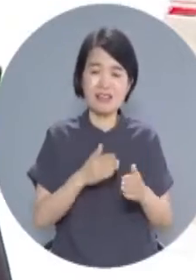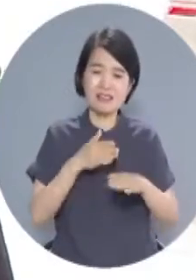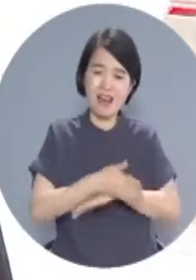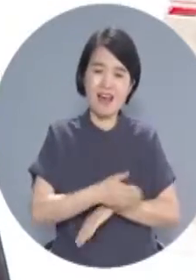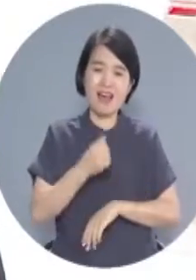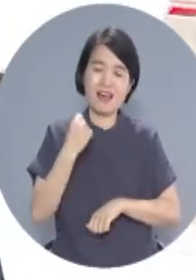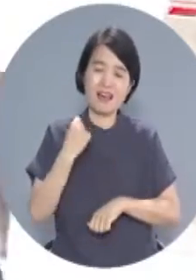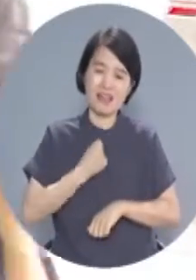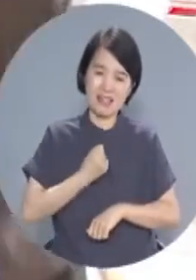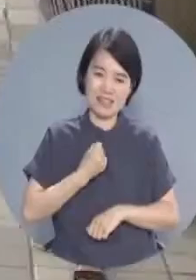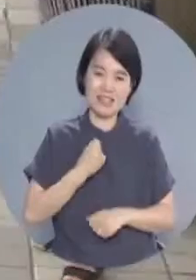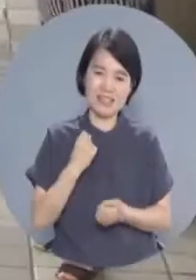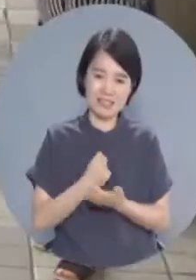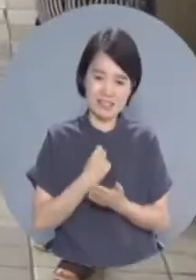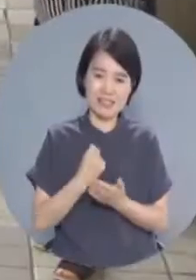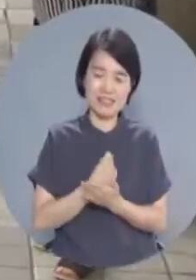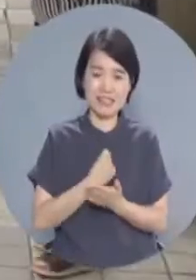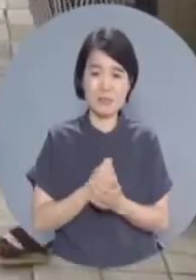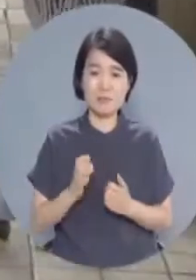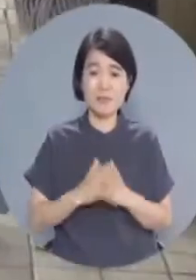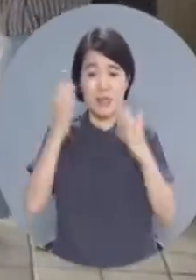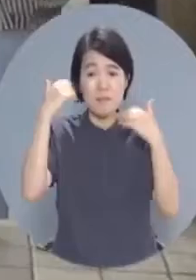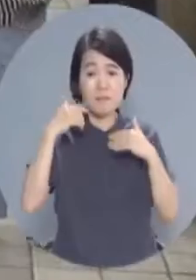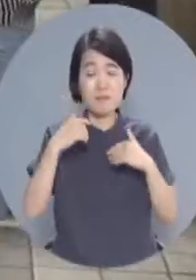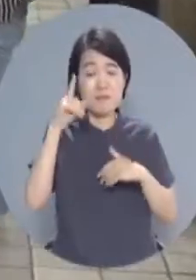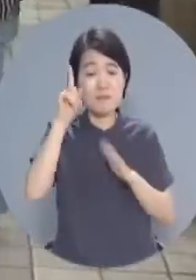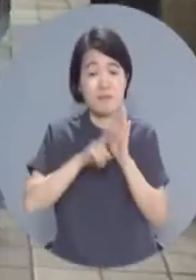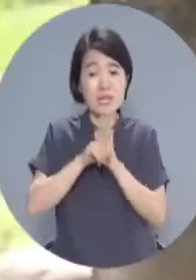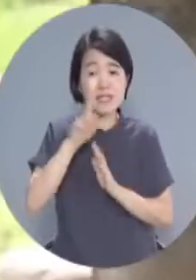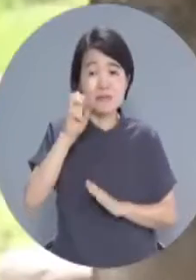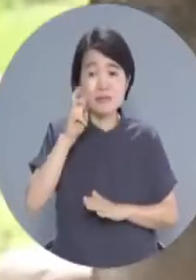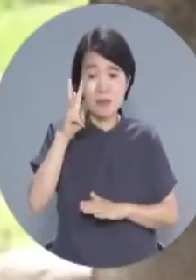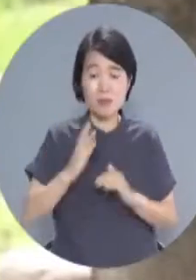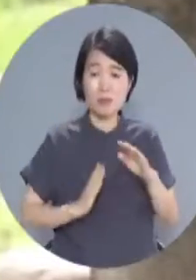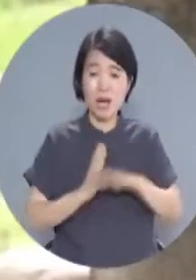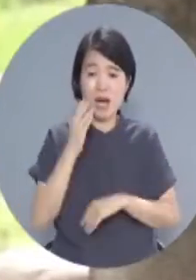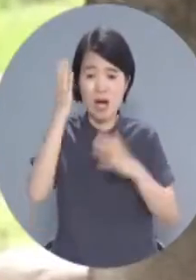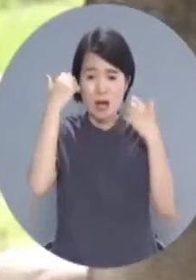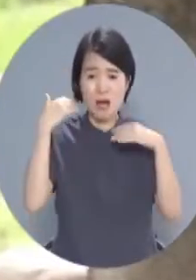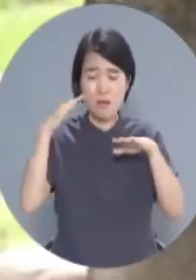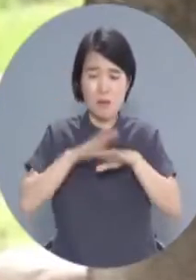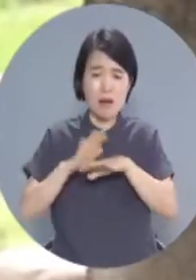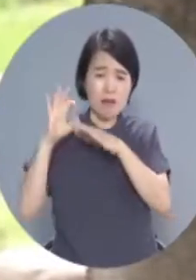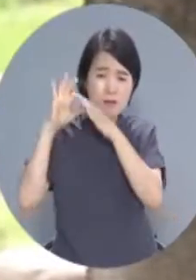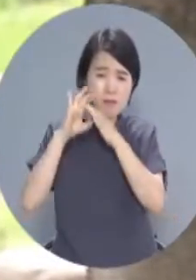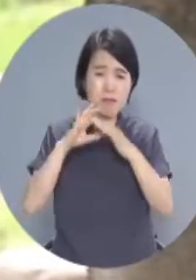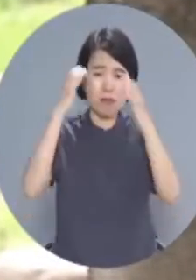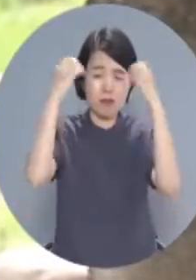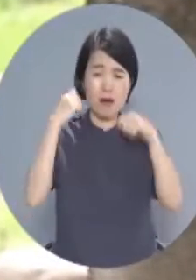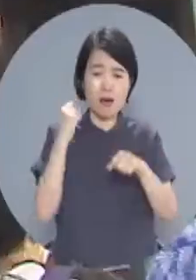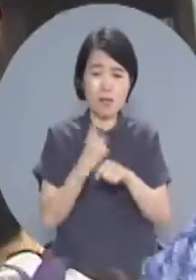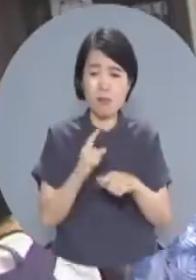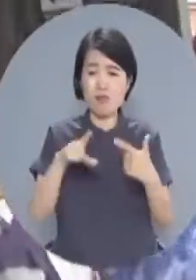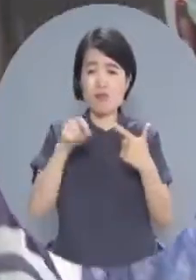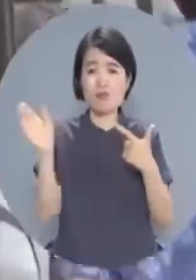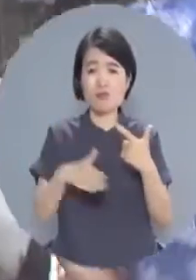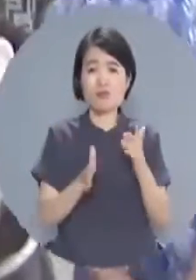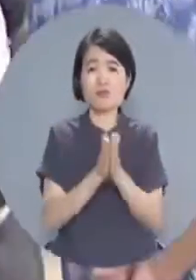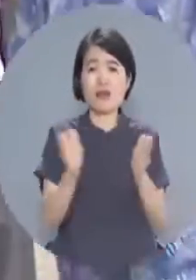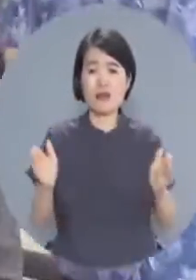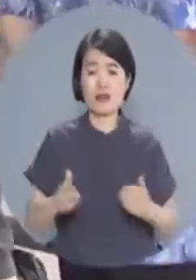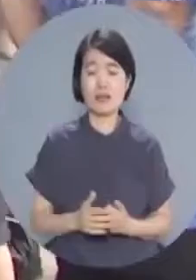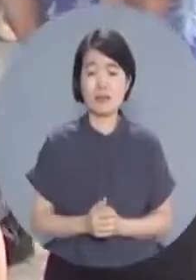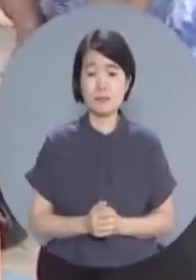좀 컸습니다. 체감온도 33도 이상의 폭염과 밤에도 푹푹 찌는 열대야는 이미 지난달부터